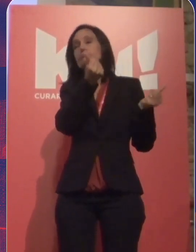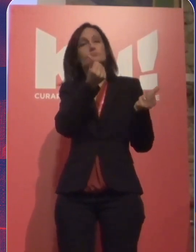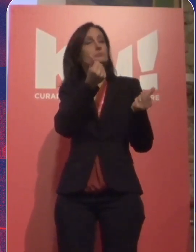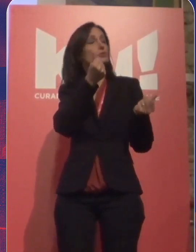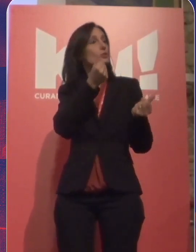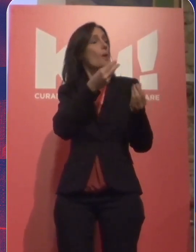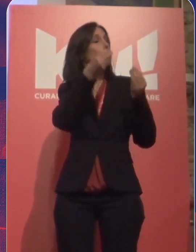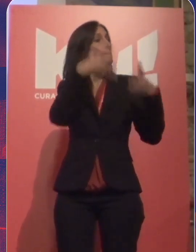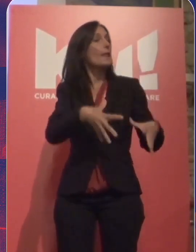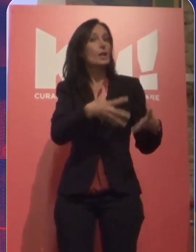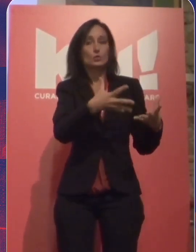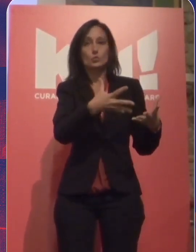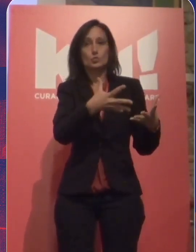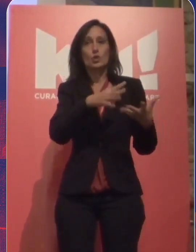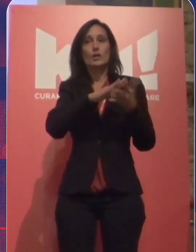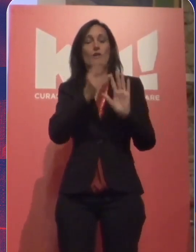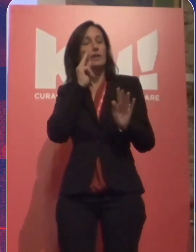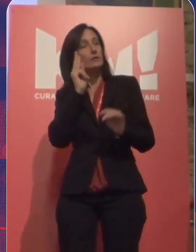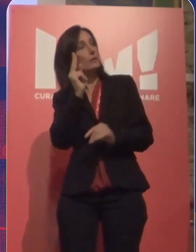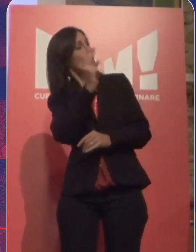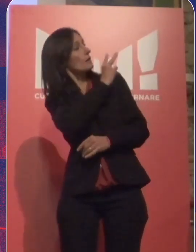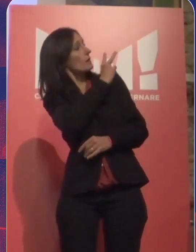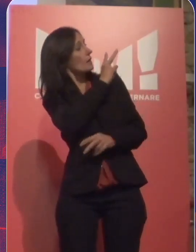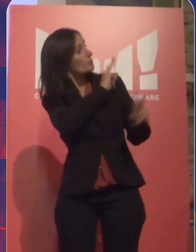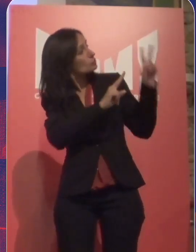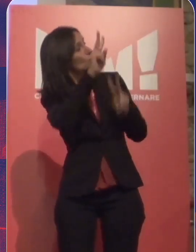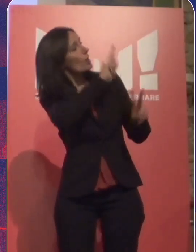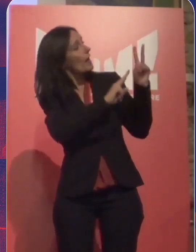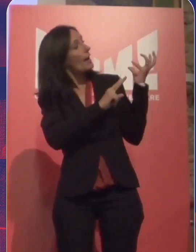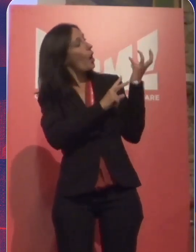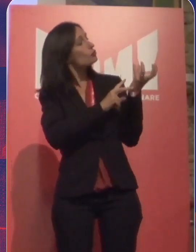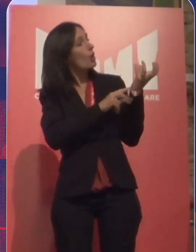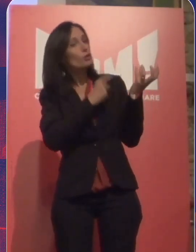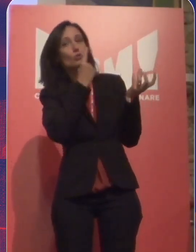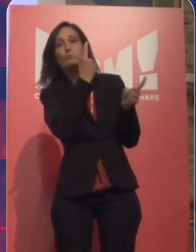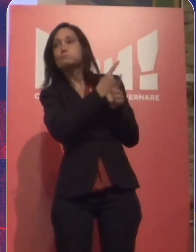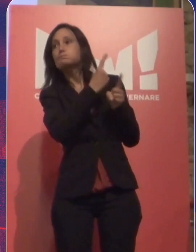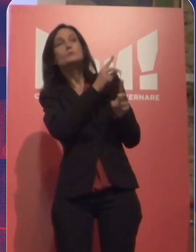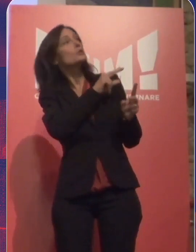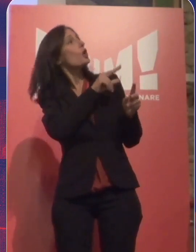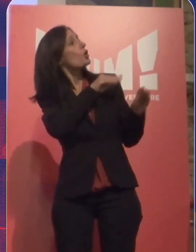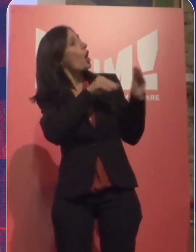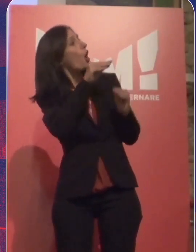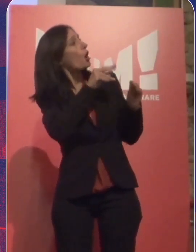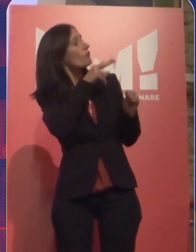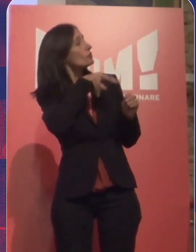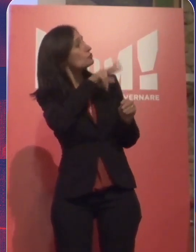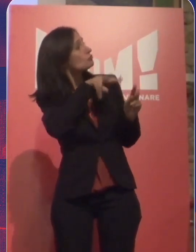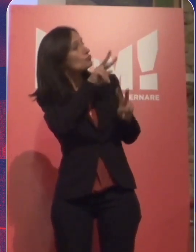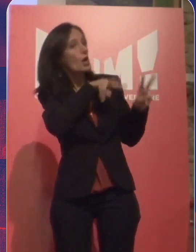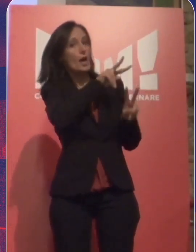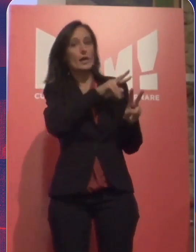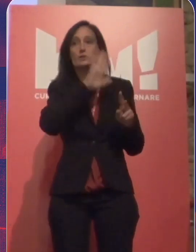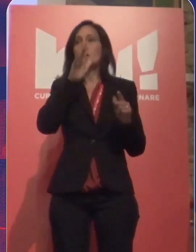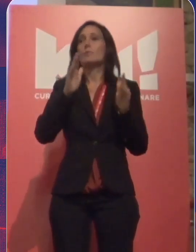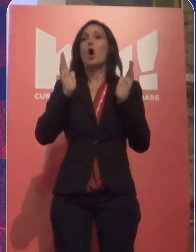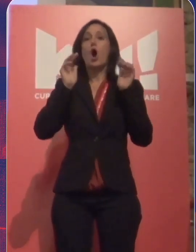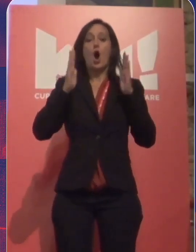passato il mio corpo non ha più la vigoria di quando avevo vent'anni quell'occasione